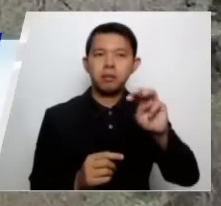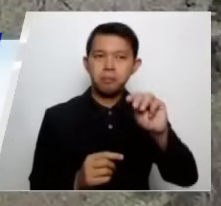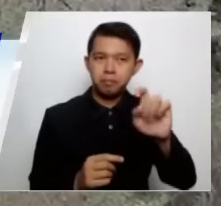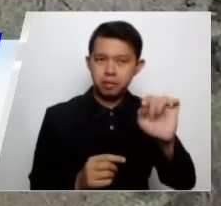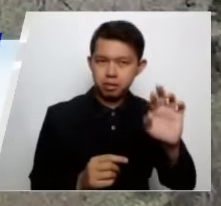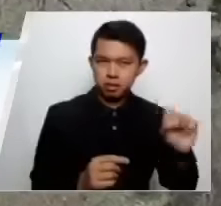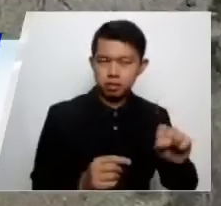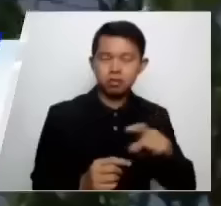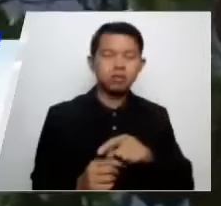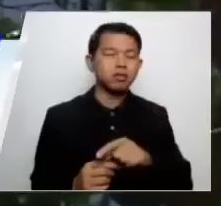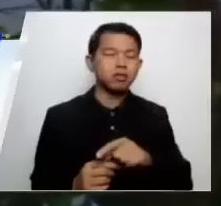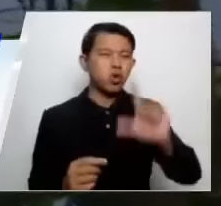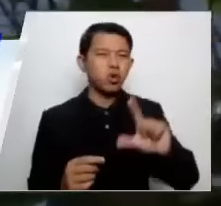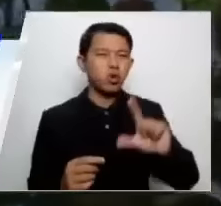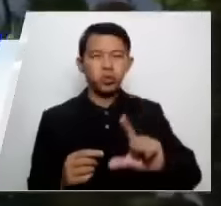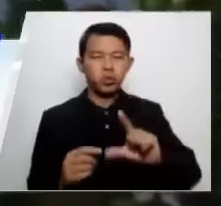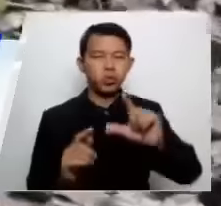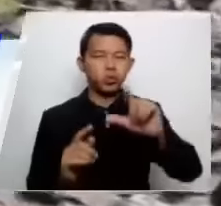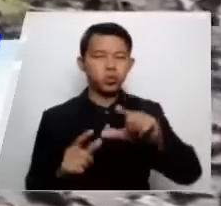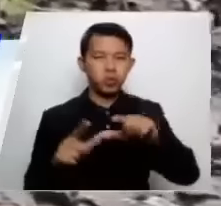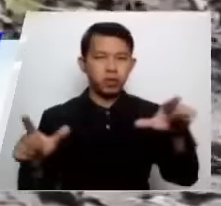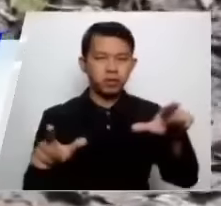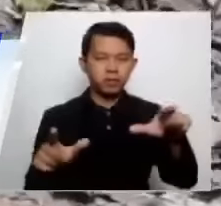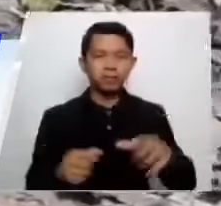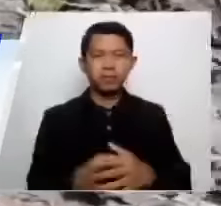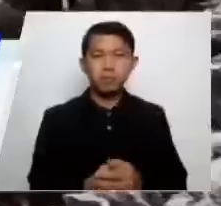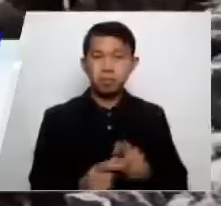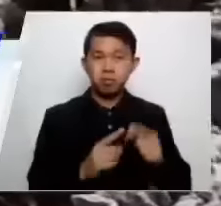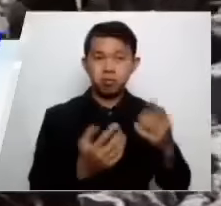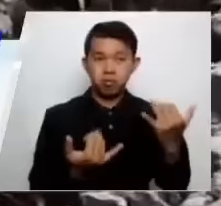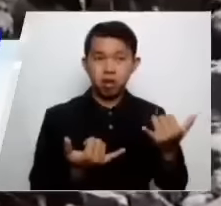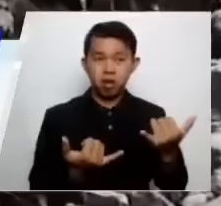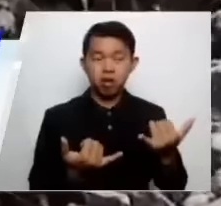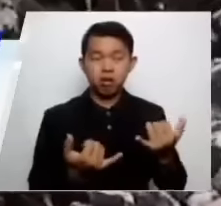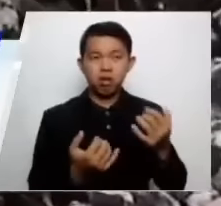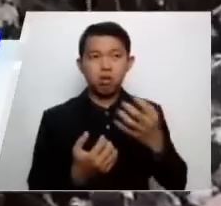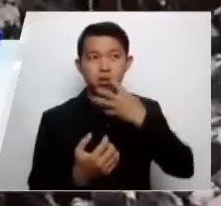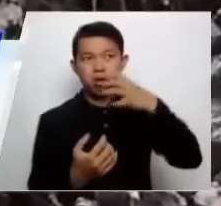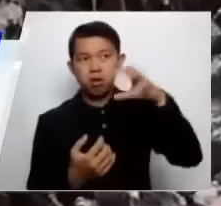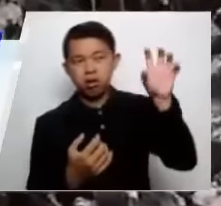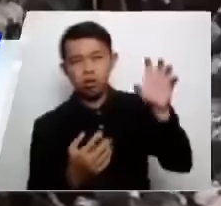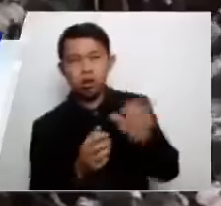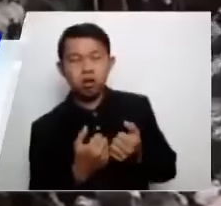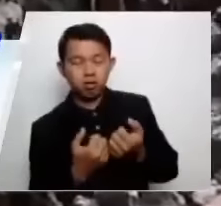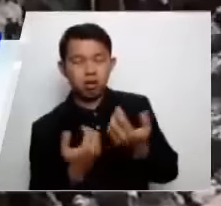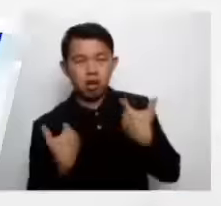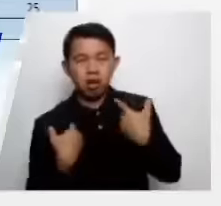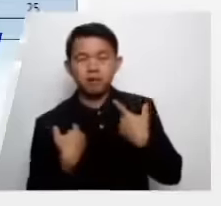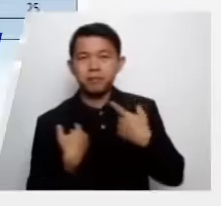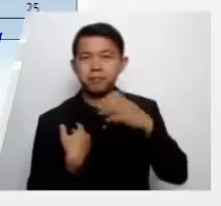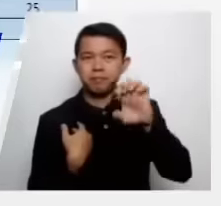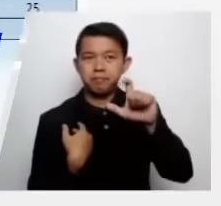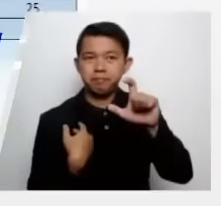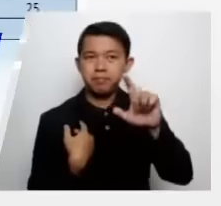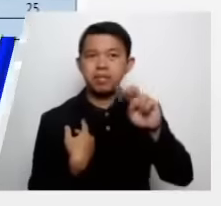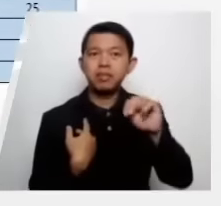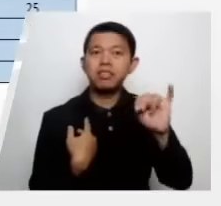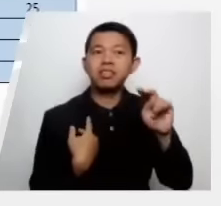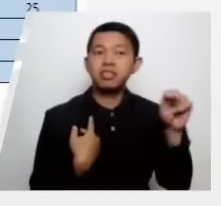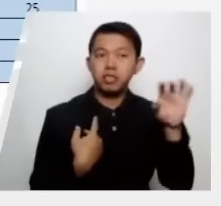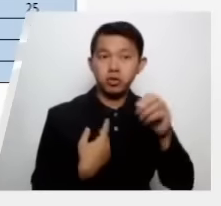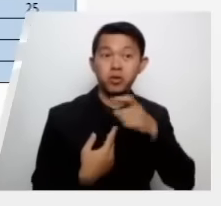180 meters. Eh paano sa tag-init? Ngayong umiiral pa naman ng strong El Nino na mararamdaman hanggang Mayo. Sa